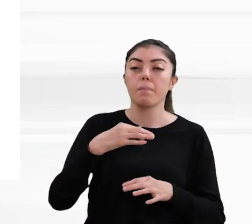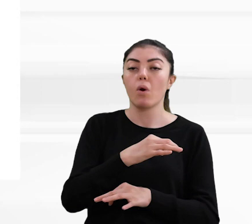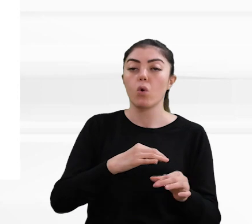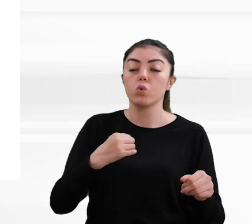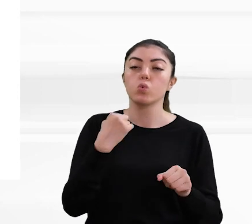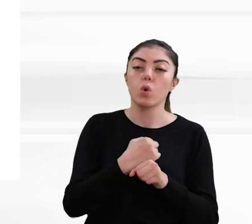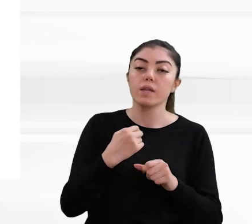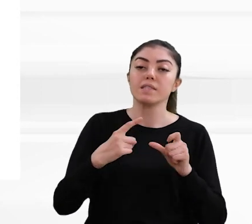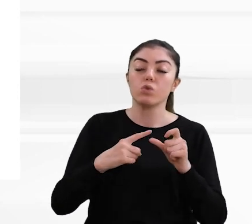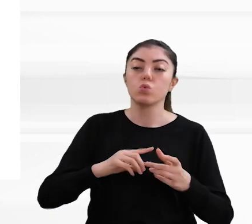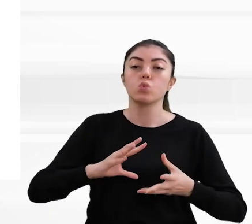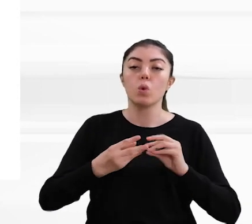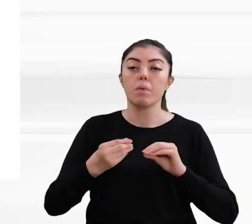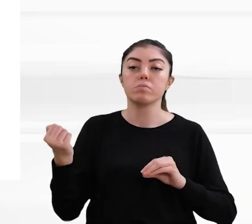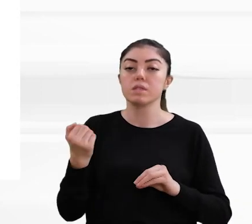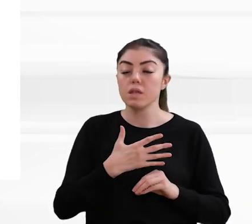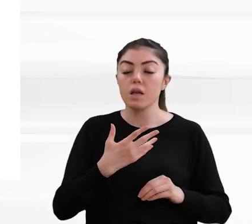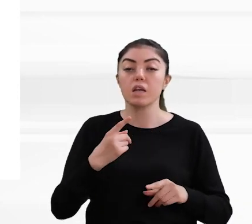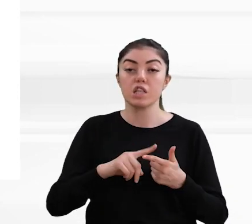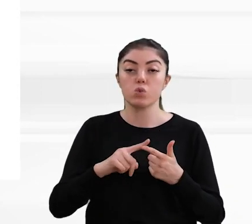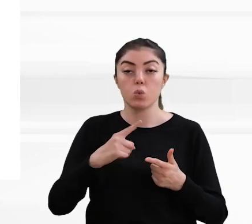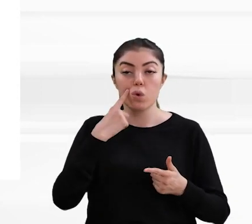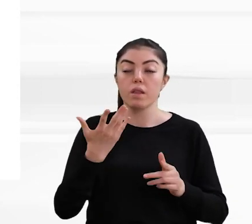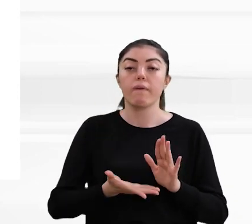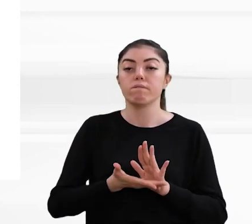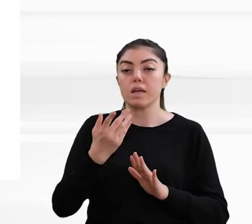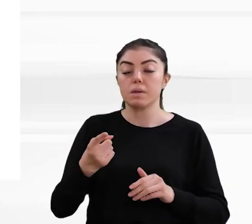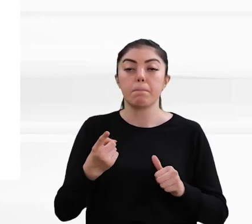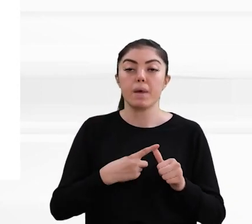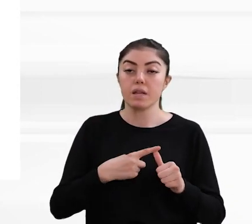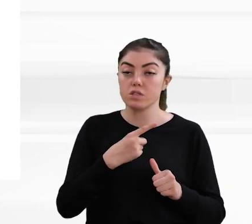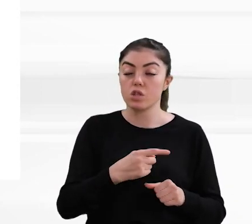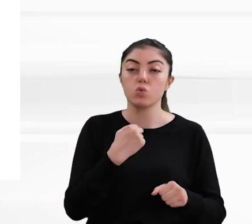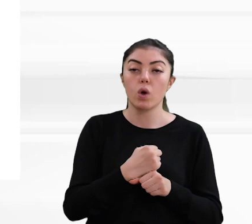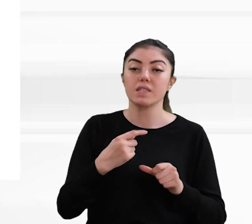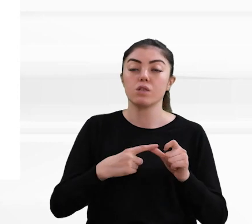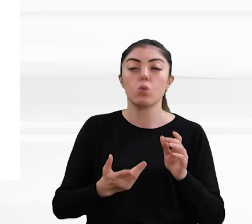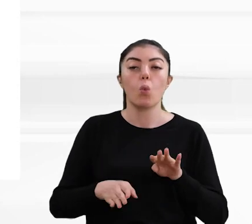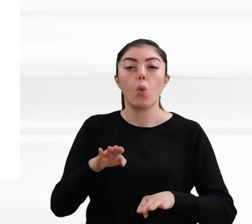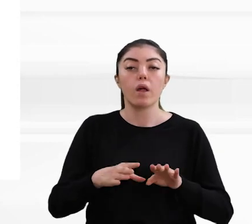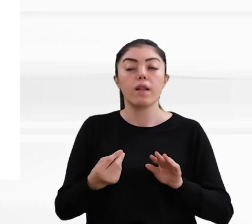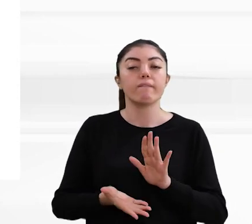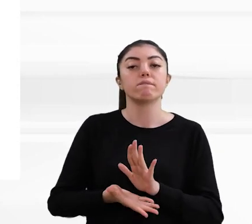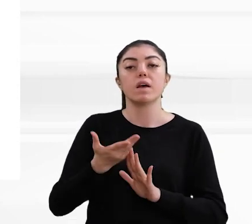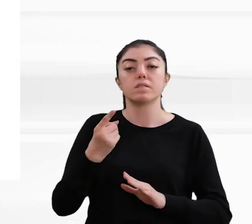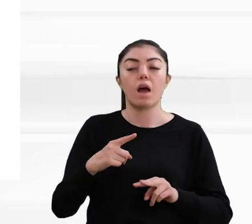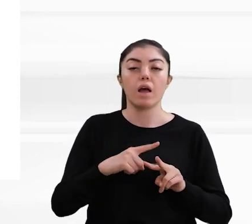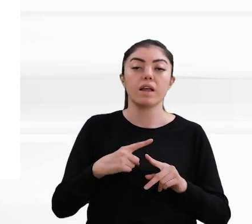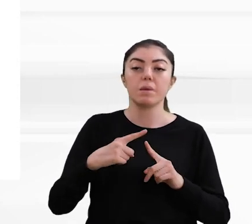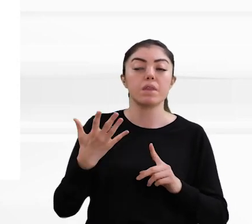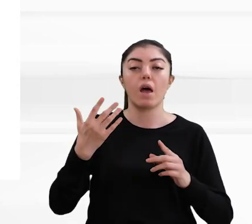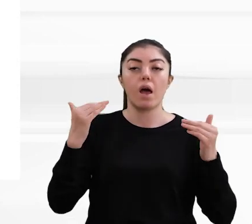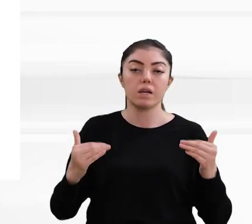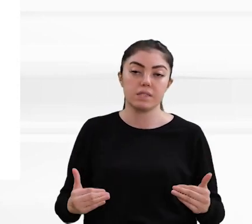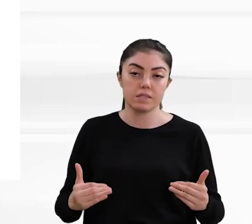sitozin toplam sayısı ikinciden daha fazla Birincide guanin ve sitozin oranı daha fazla adenin ve timin